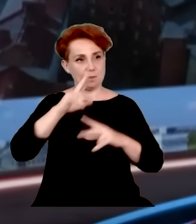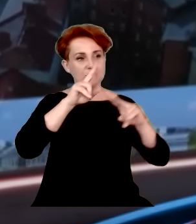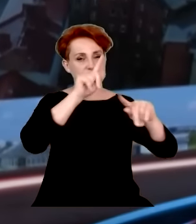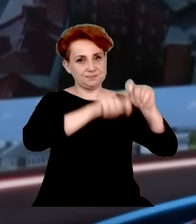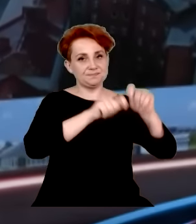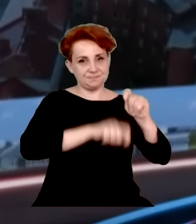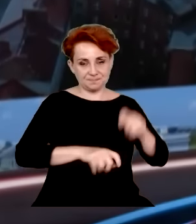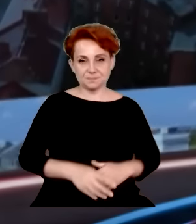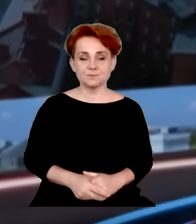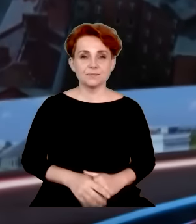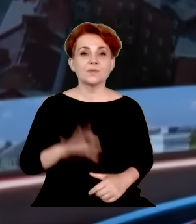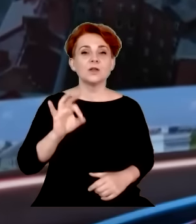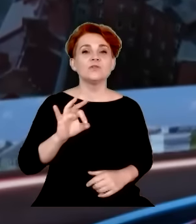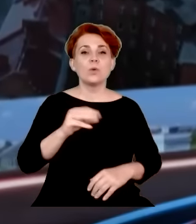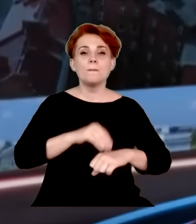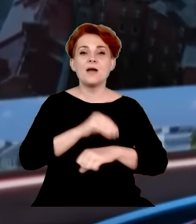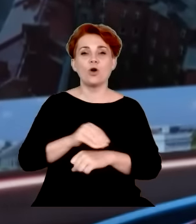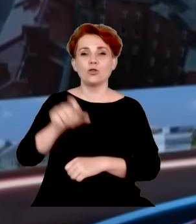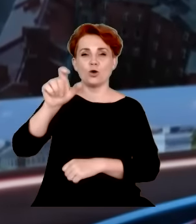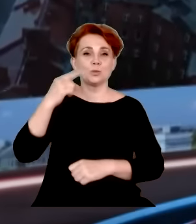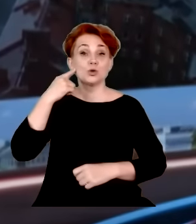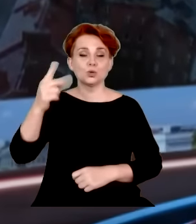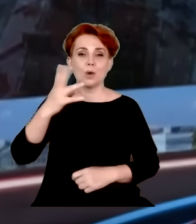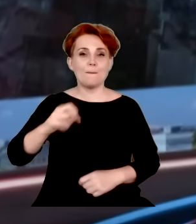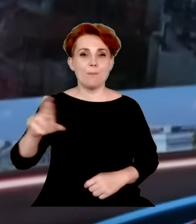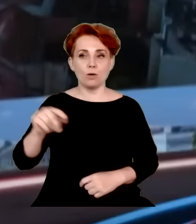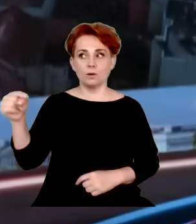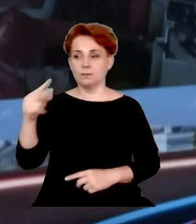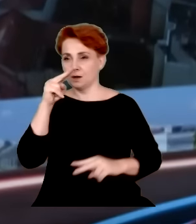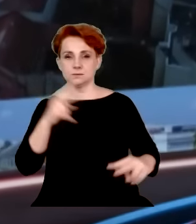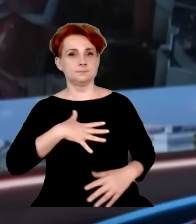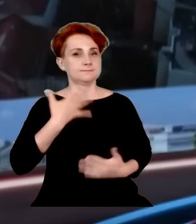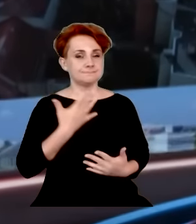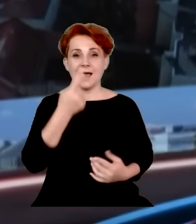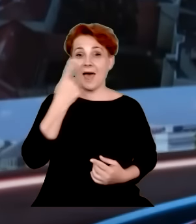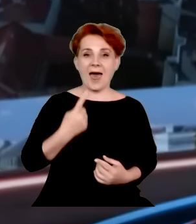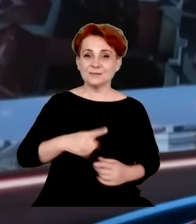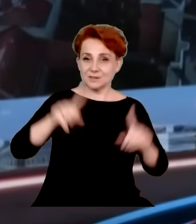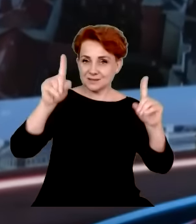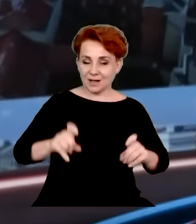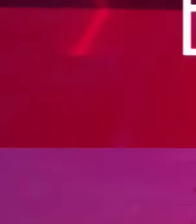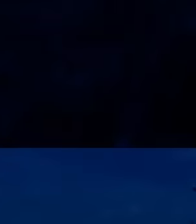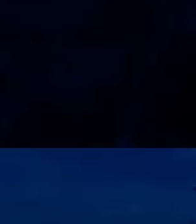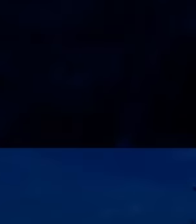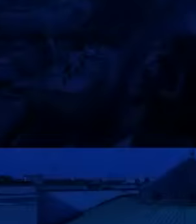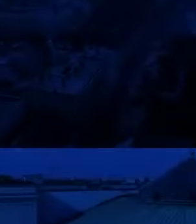Metody bodnarowców powinny go wprawić w wysokie zdumienie. Ekspres Republiki, Rafał Patera. Zaczynamy z wysokiego C.